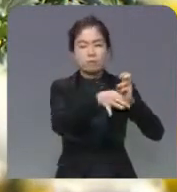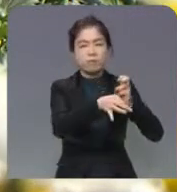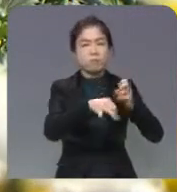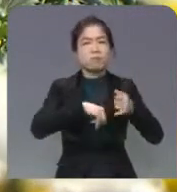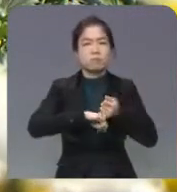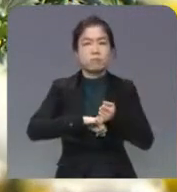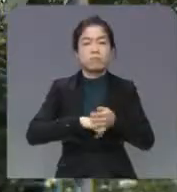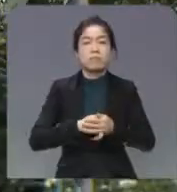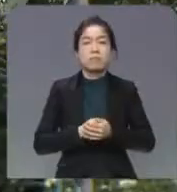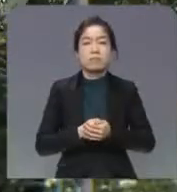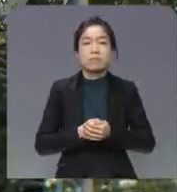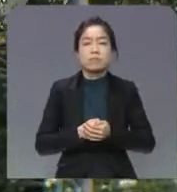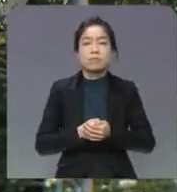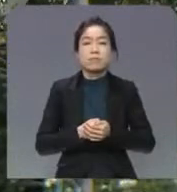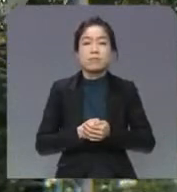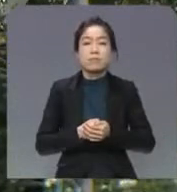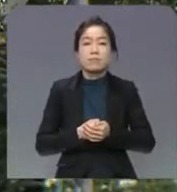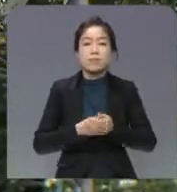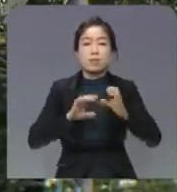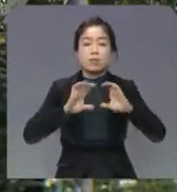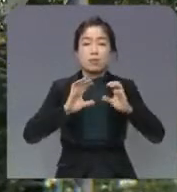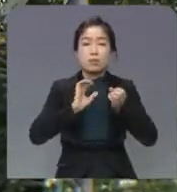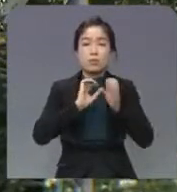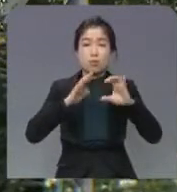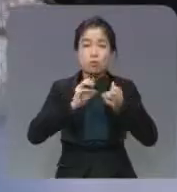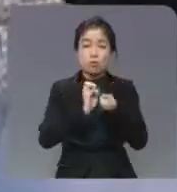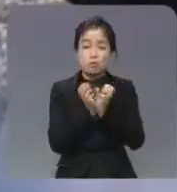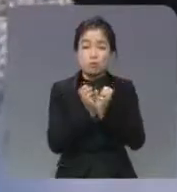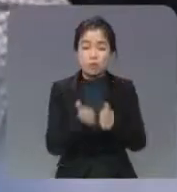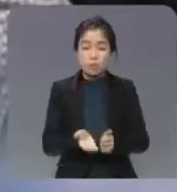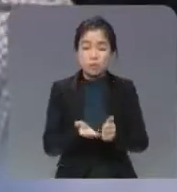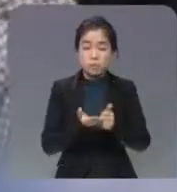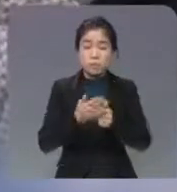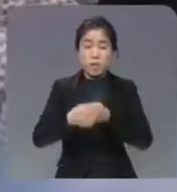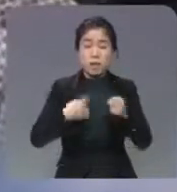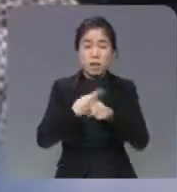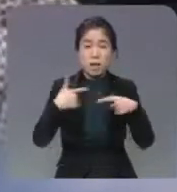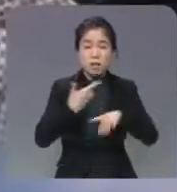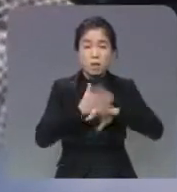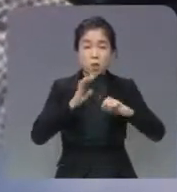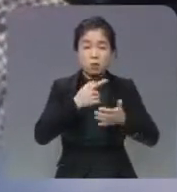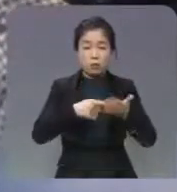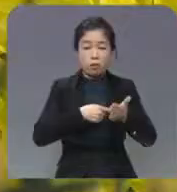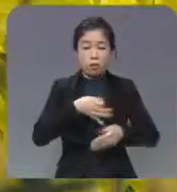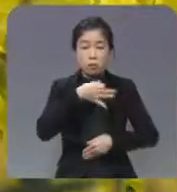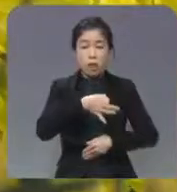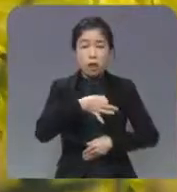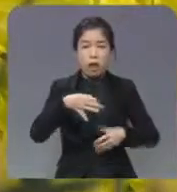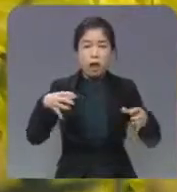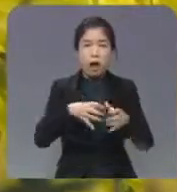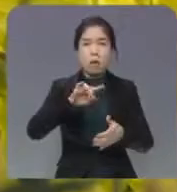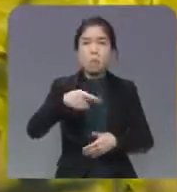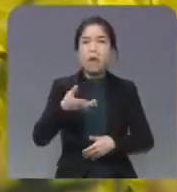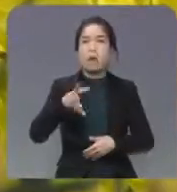합니다. 국화 등 원예작물 재배로 해마다 외국에 내는 로열티는 100억 원 안팎.